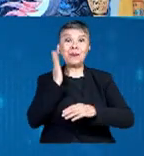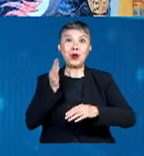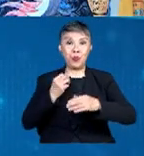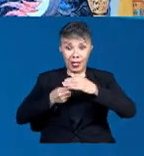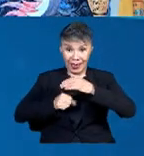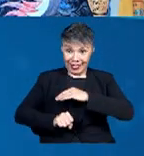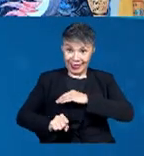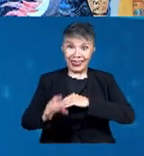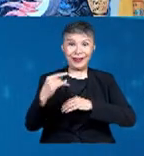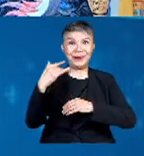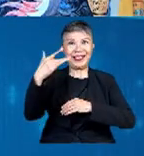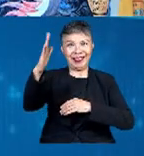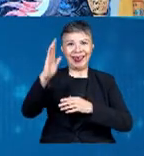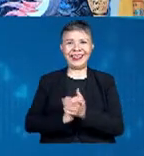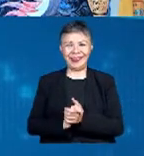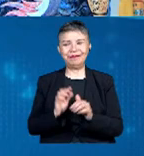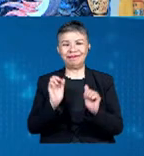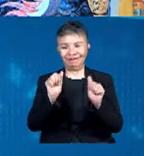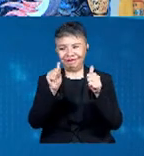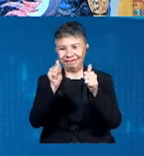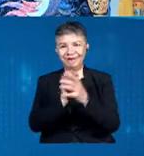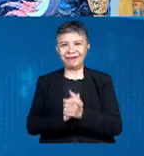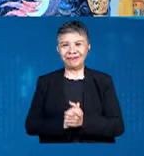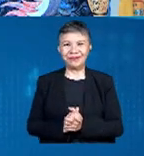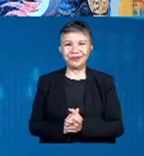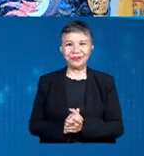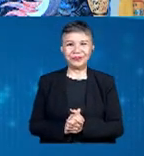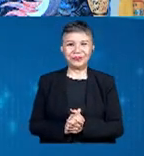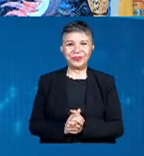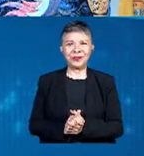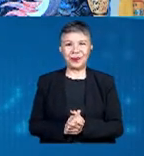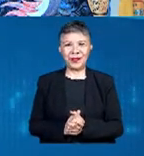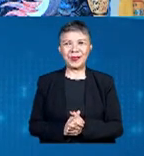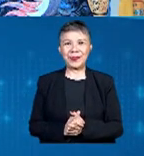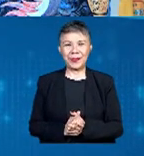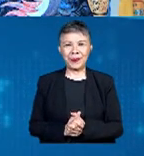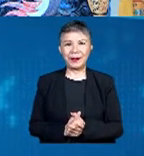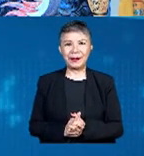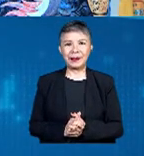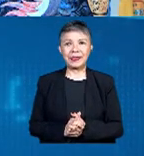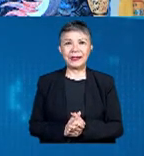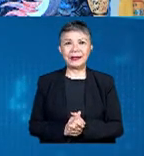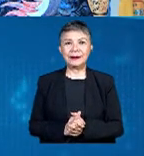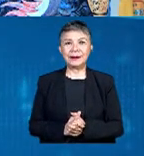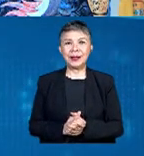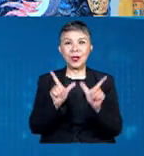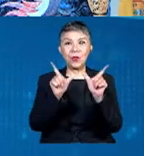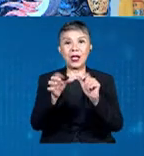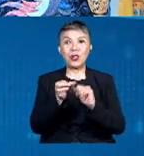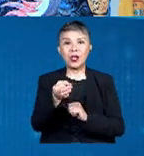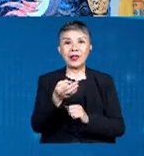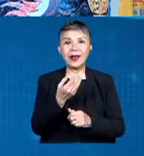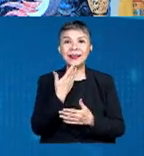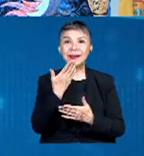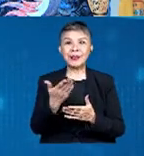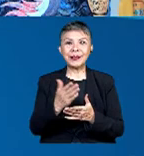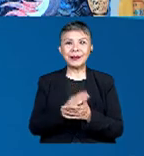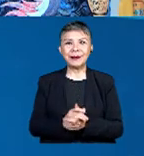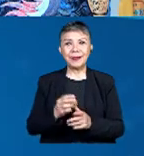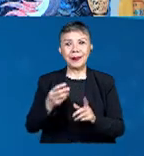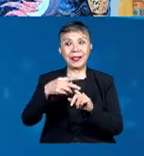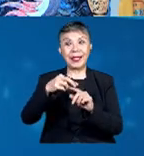ada atlet-atlet lagi dari Indonesia, khususnya teman-teman disabilitas yang bisa berprestasi. Selanjutnya Pak Wali Kota, silakan Pak